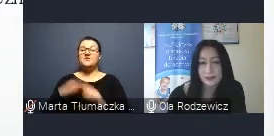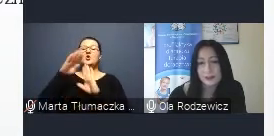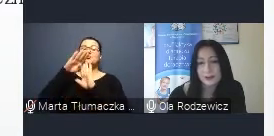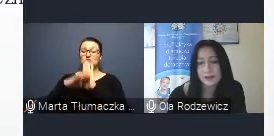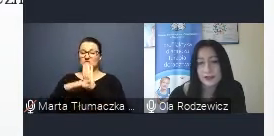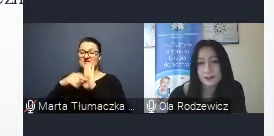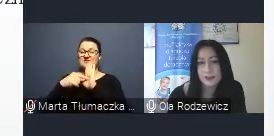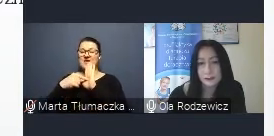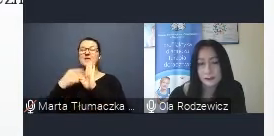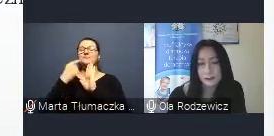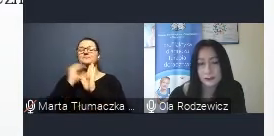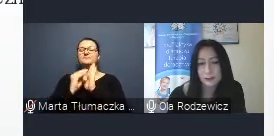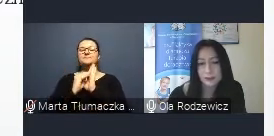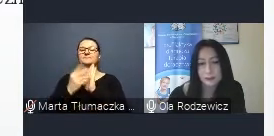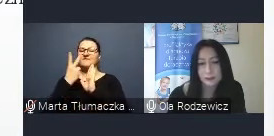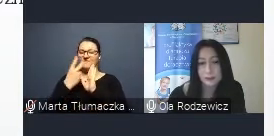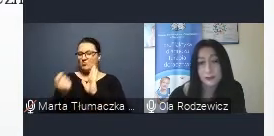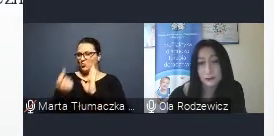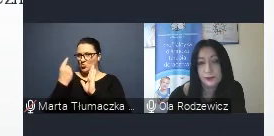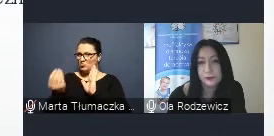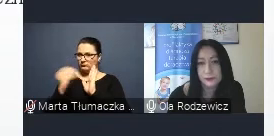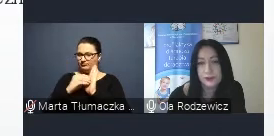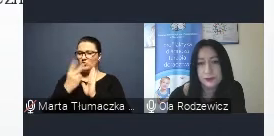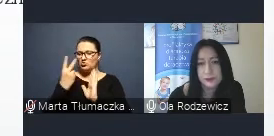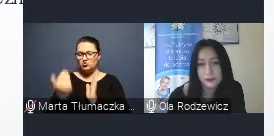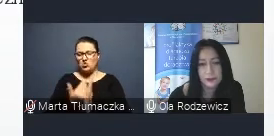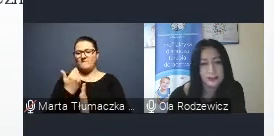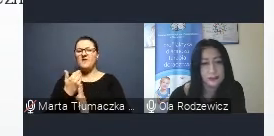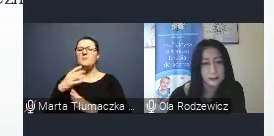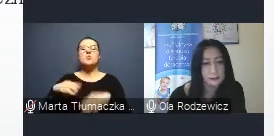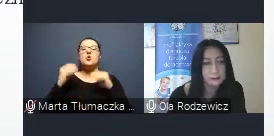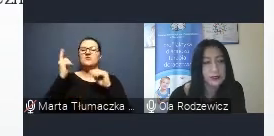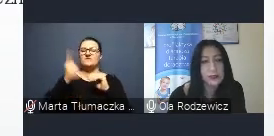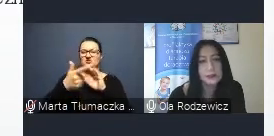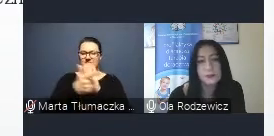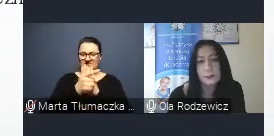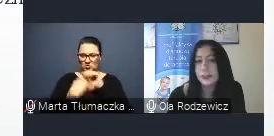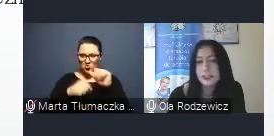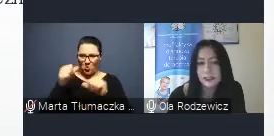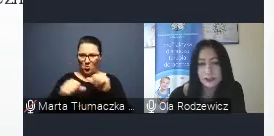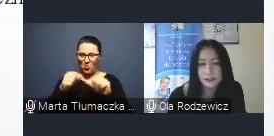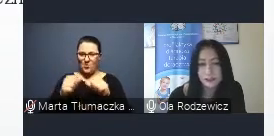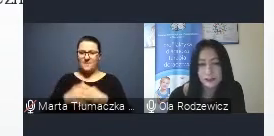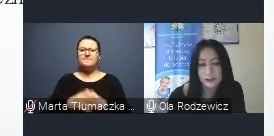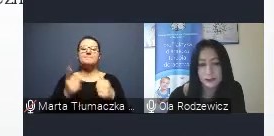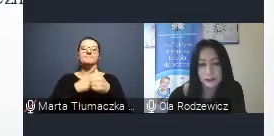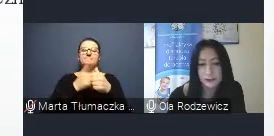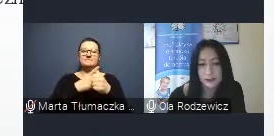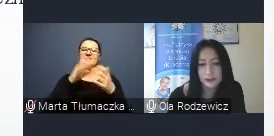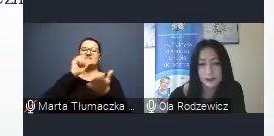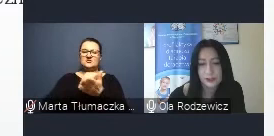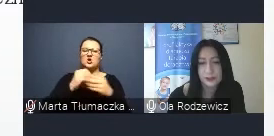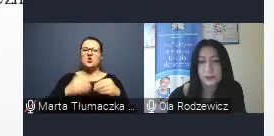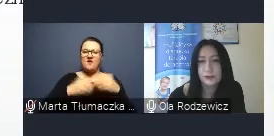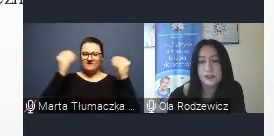takie dwa zapisy nowe, które się pojawiły. Nowe od 2017 roku. To są po pierwsze zajęcia rozwijające